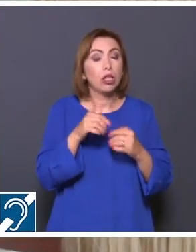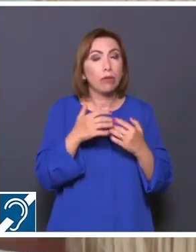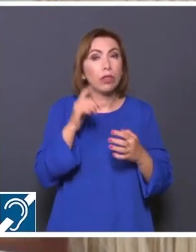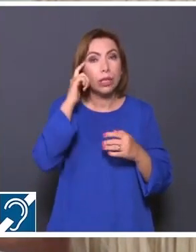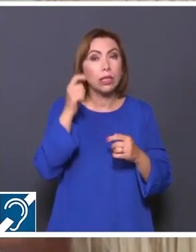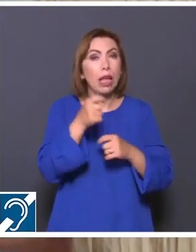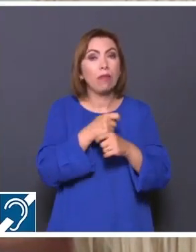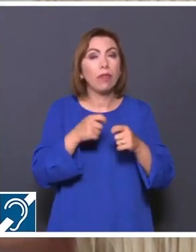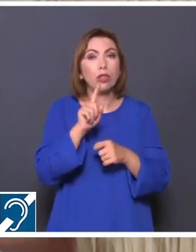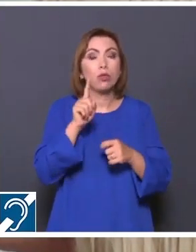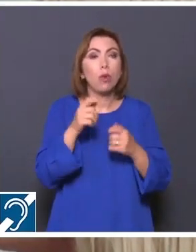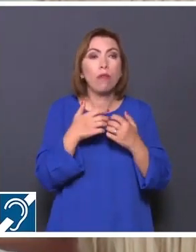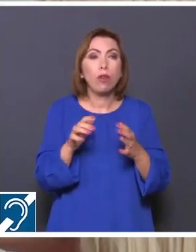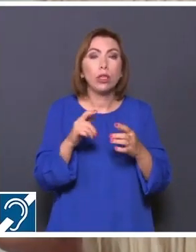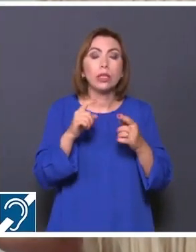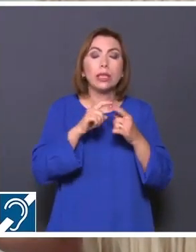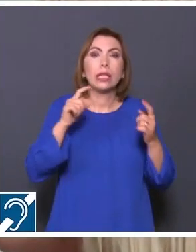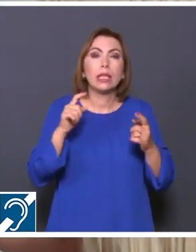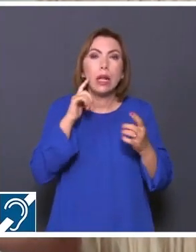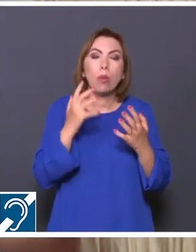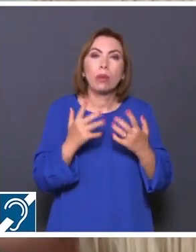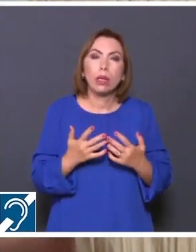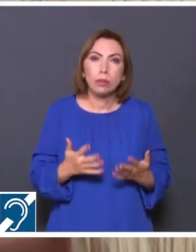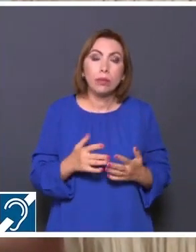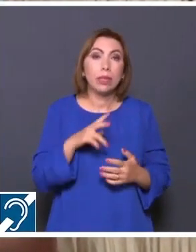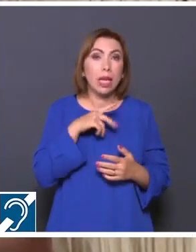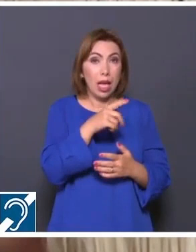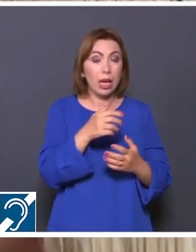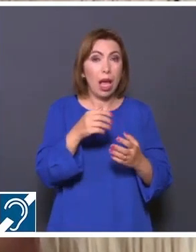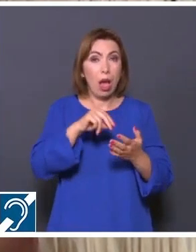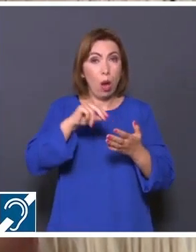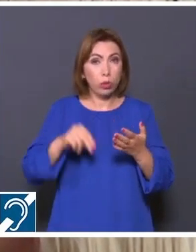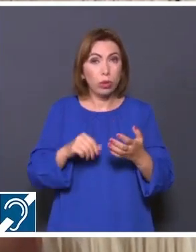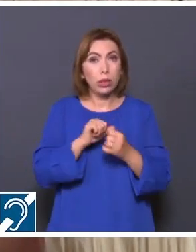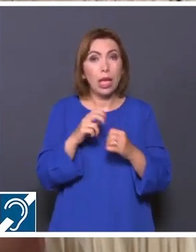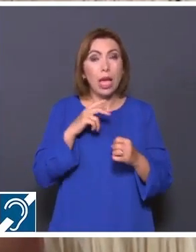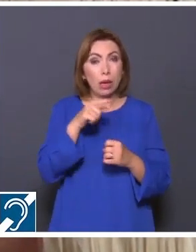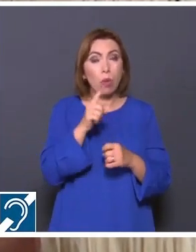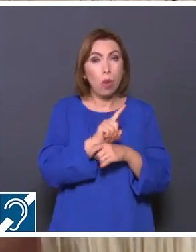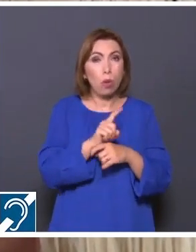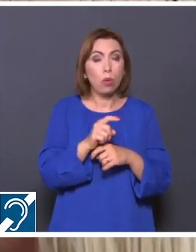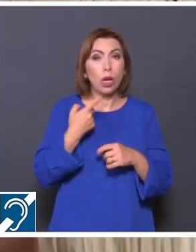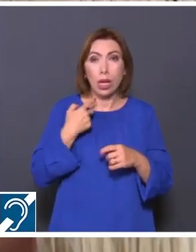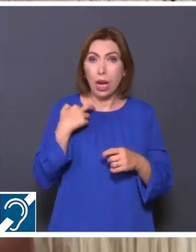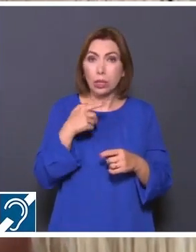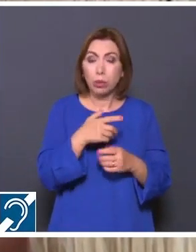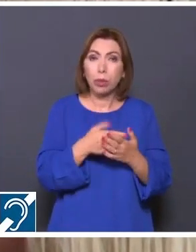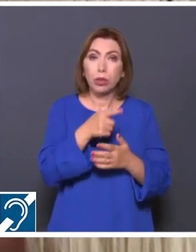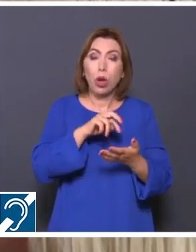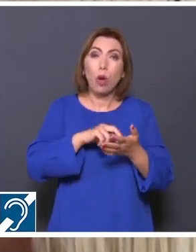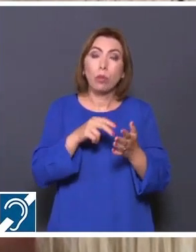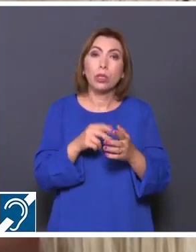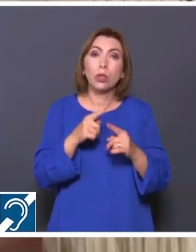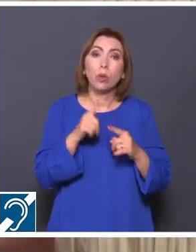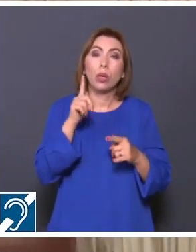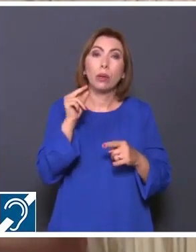a fost nici măcar o scânteie luată în calcul autorizată era o chestie asumată acolo se făcea operațiuni cu GPL vedem